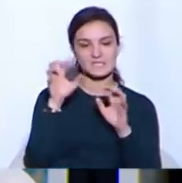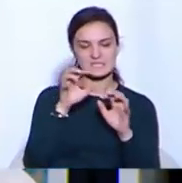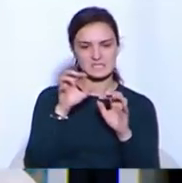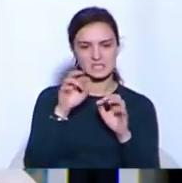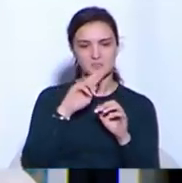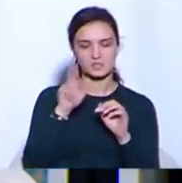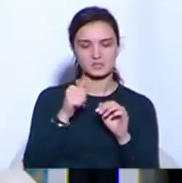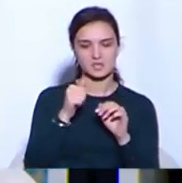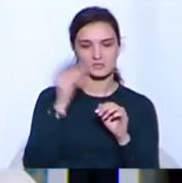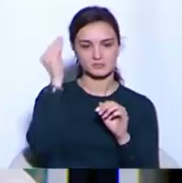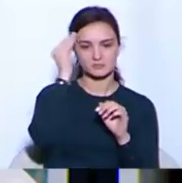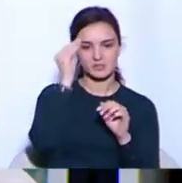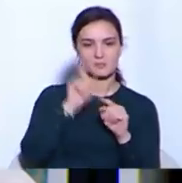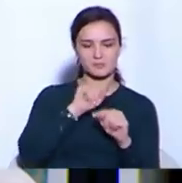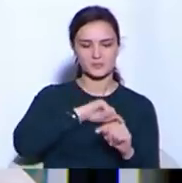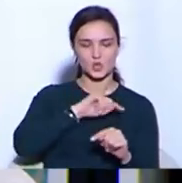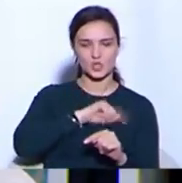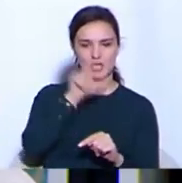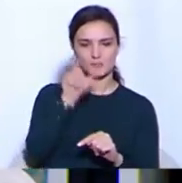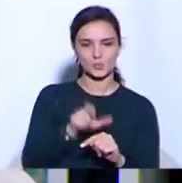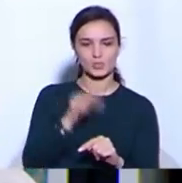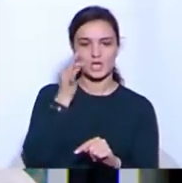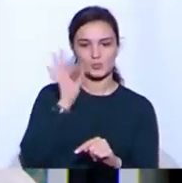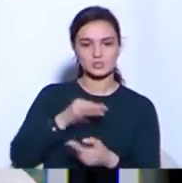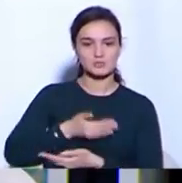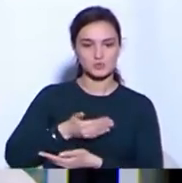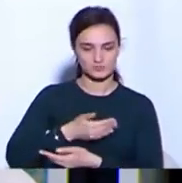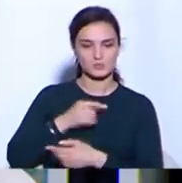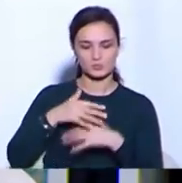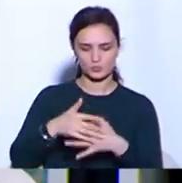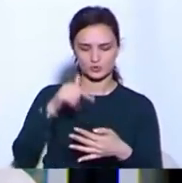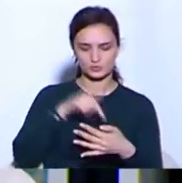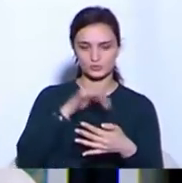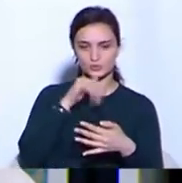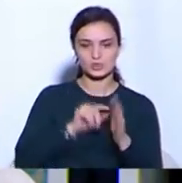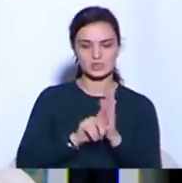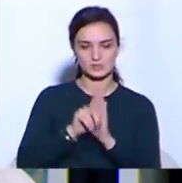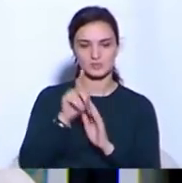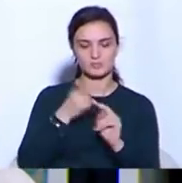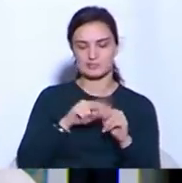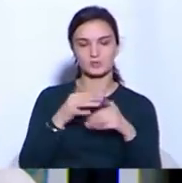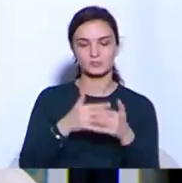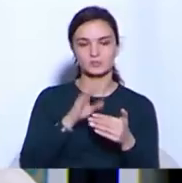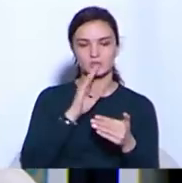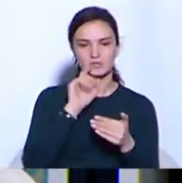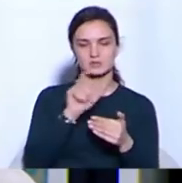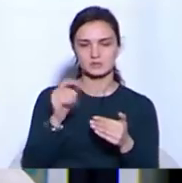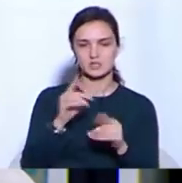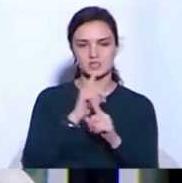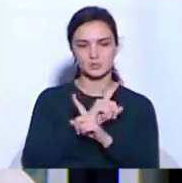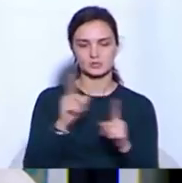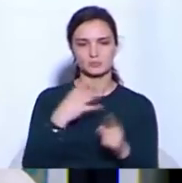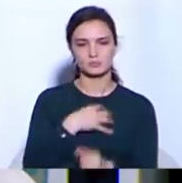და ჩვენს ცხოვრებაზე, ბიოგრაფიული გამოცდილება ჯერ კიდევ უცლად ყოფნის პერიოდიდან იწყება და ამიტომ ორსული ქალისთვის ეს